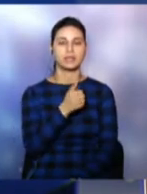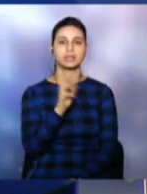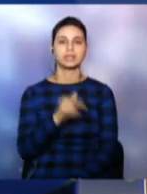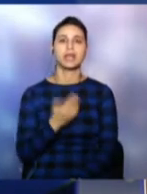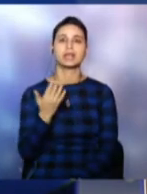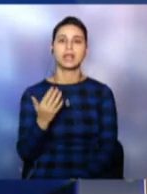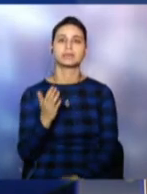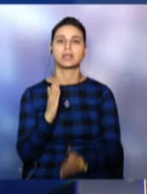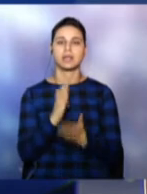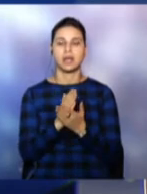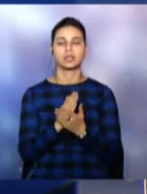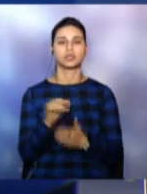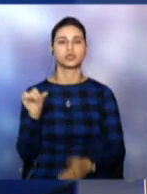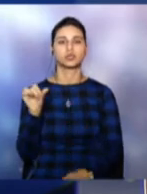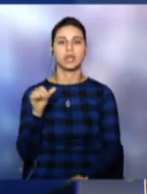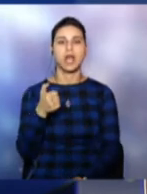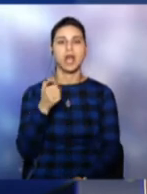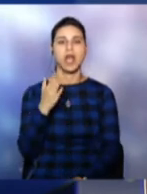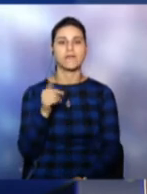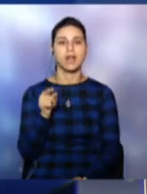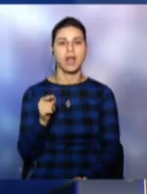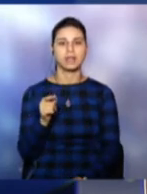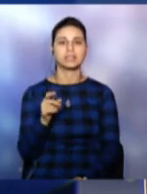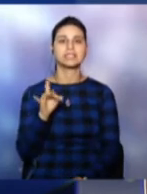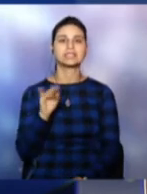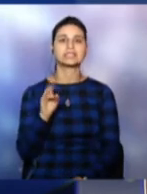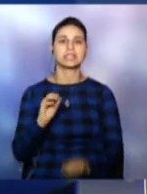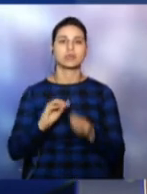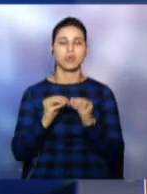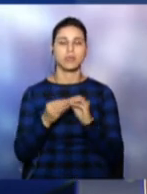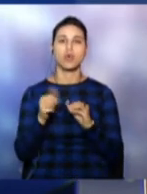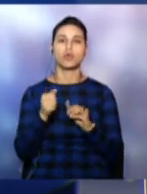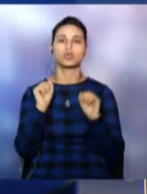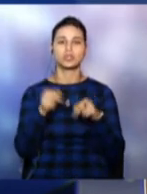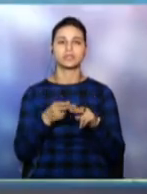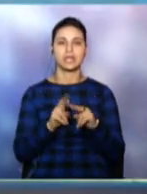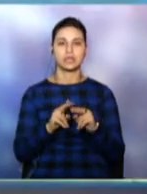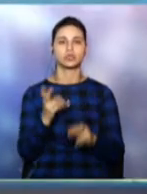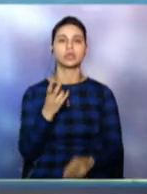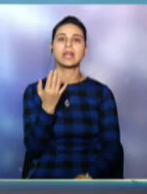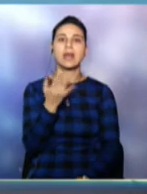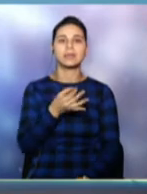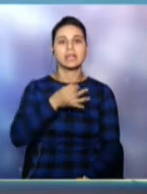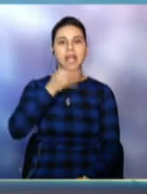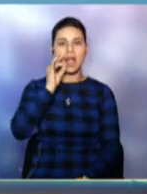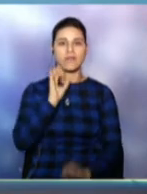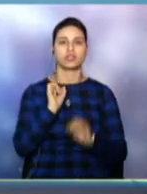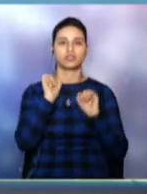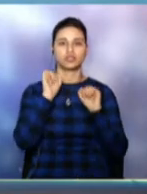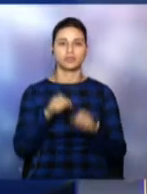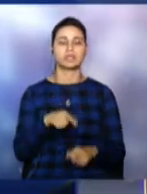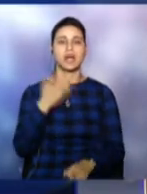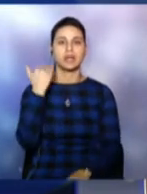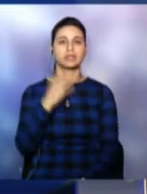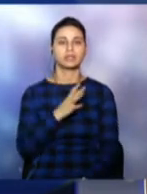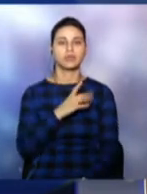და რამდენი არის ყავა რისკის მატარებელი აი როგორ შეგვიძლია ეს ოპტიმალური დოზა განსაზღვროთ ჩვენ